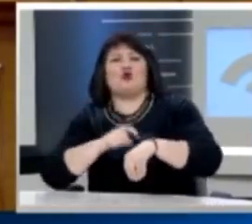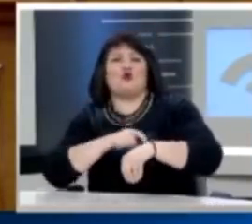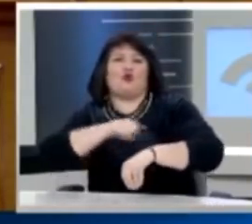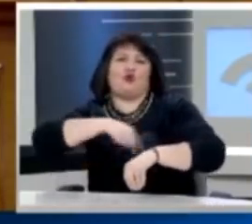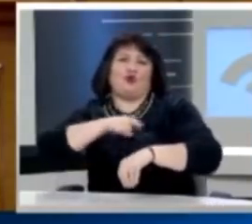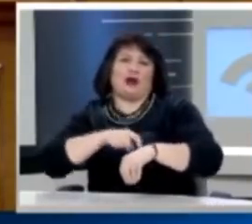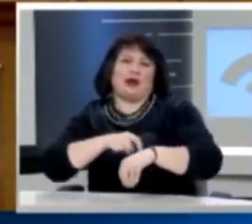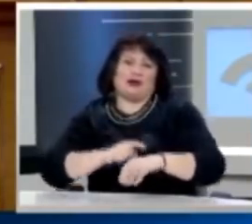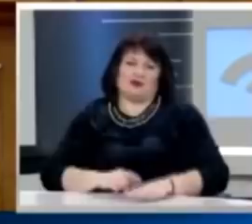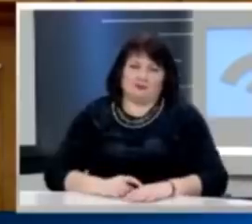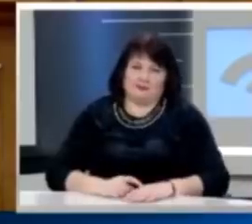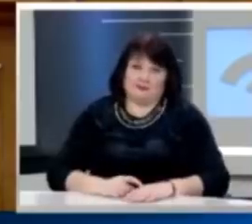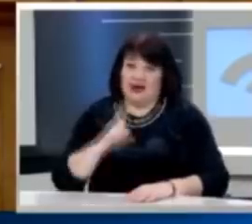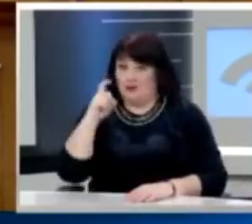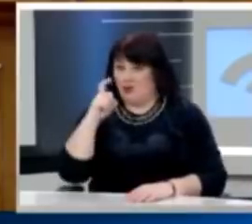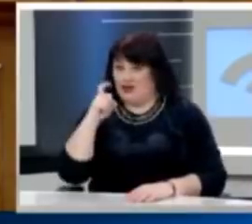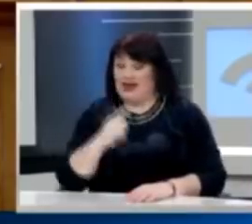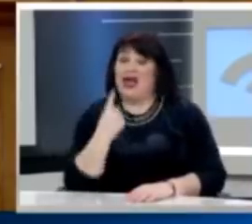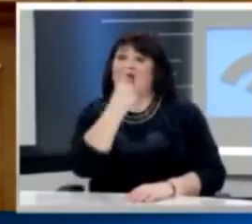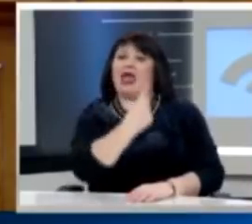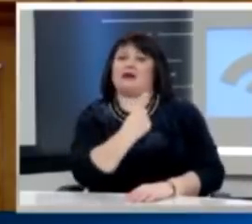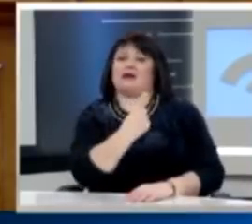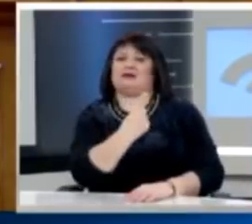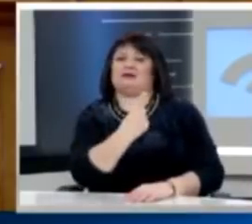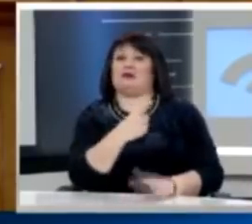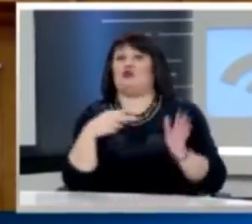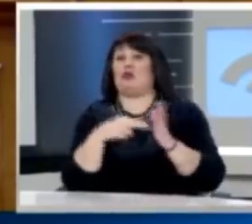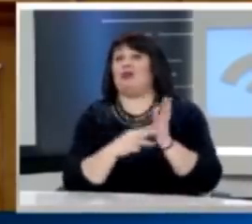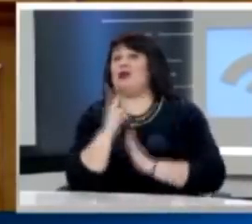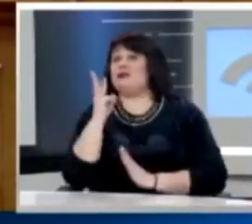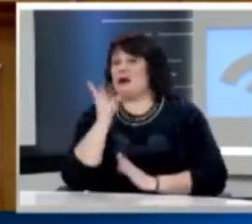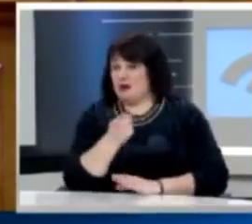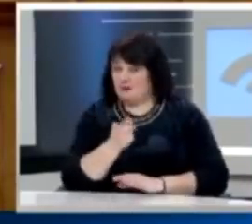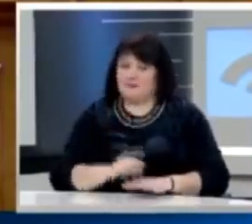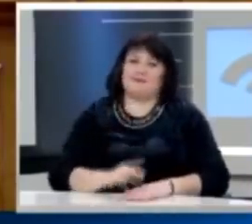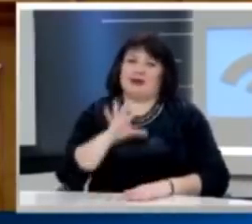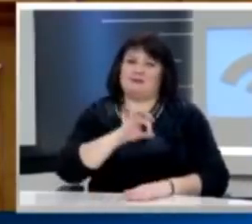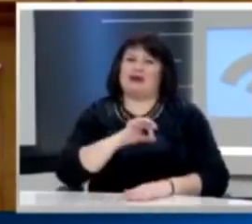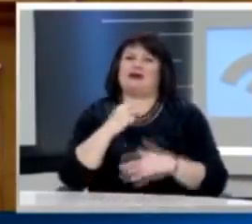απασχόλησης. Από έναν στους 10 που ήταν το 2013. Το